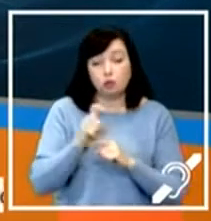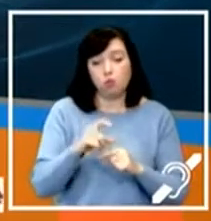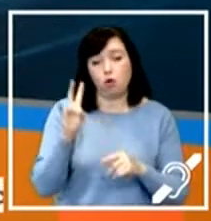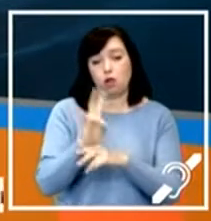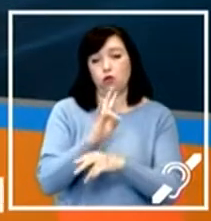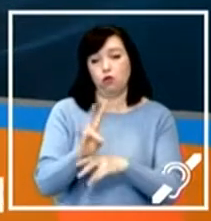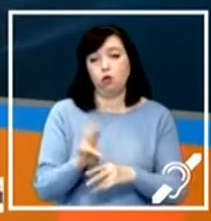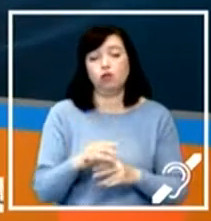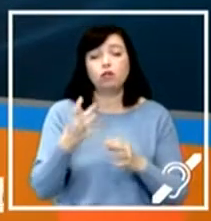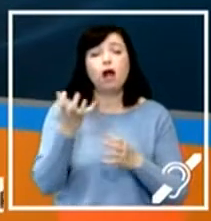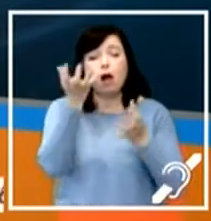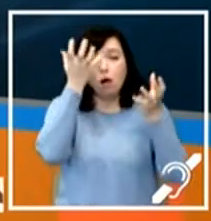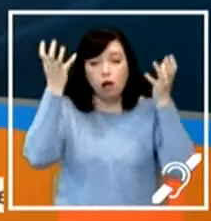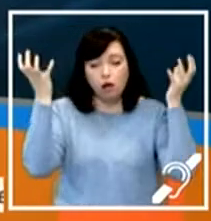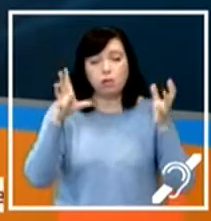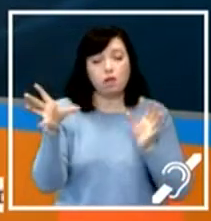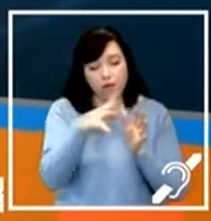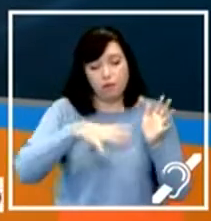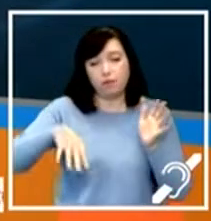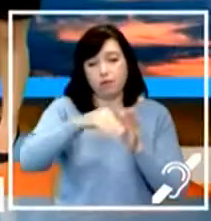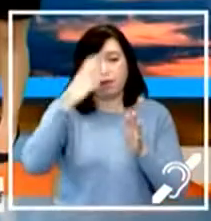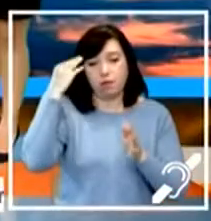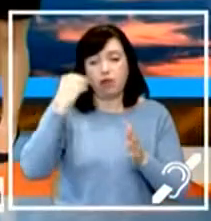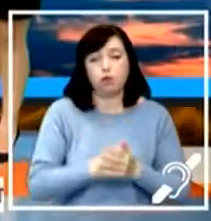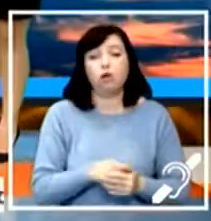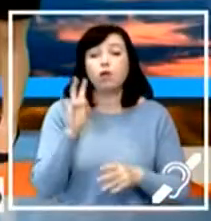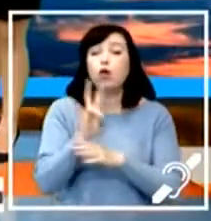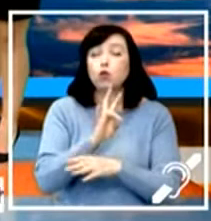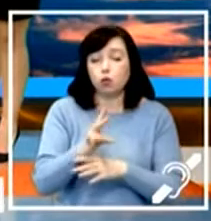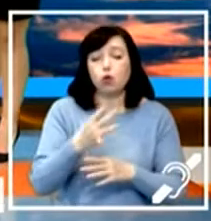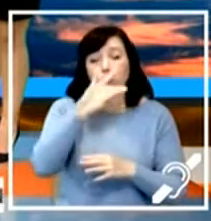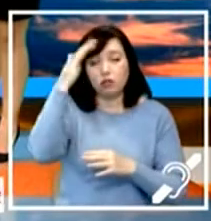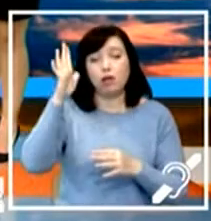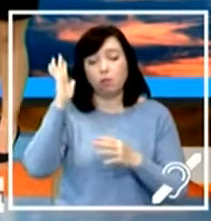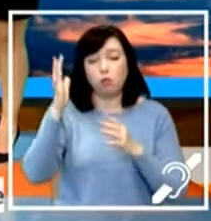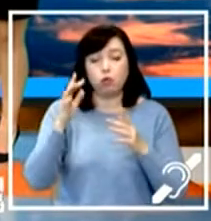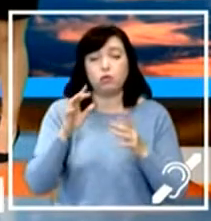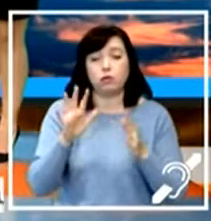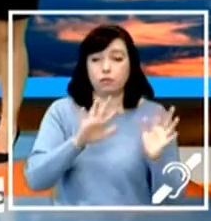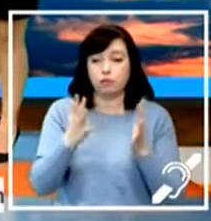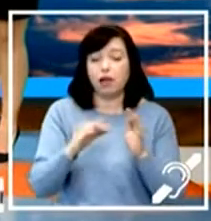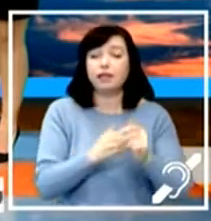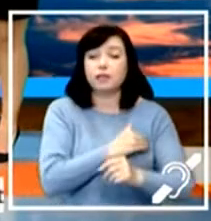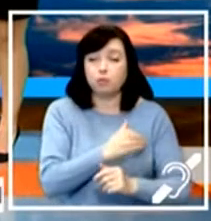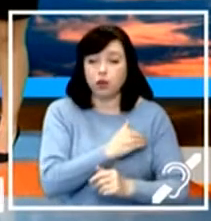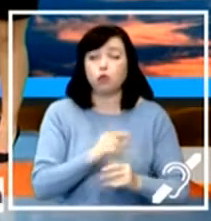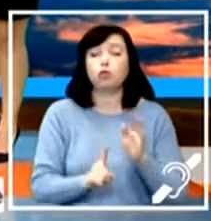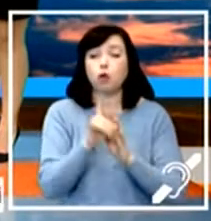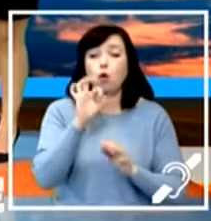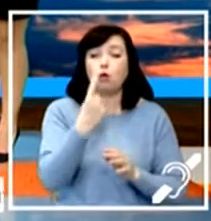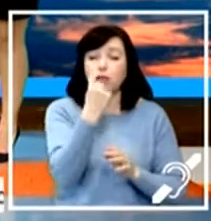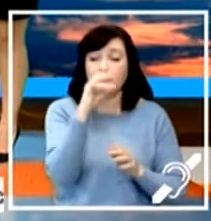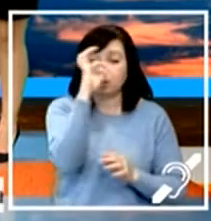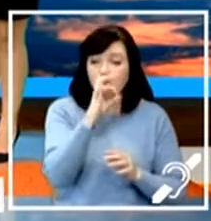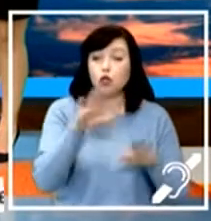noapte, iar norii pun stăpânire pe întreaga țară. La noapte, cerul va fi variabil, iar temperaturile minime vor porni de la 1 grad la